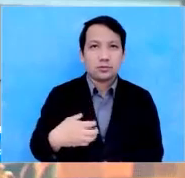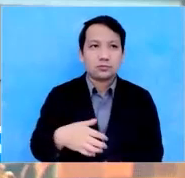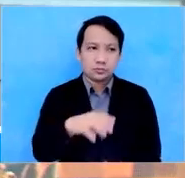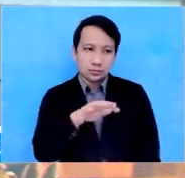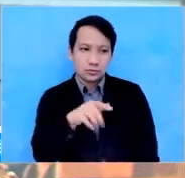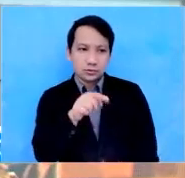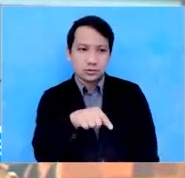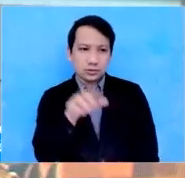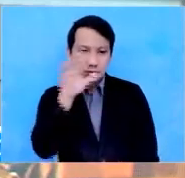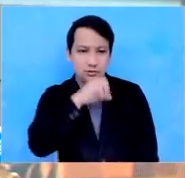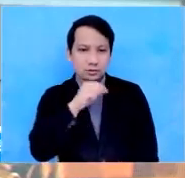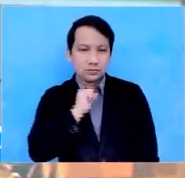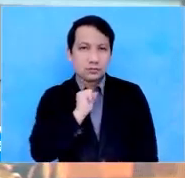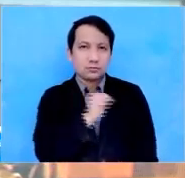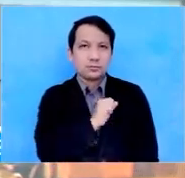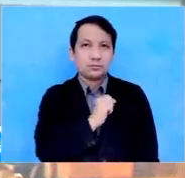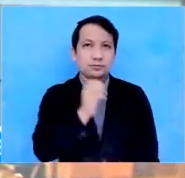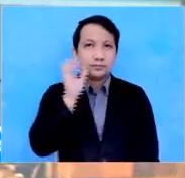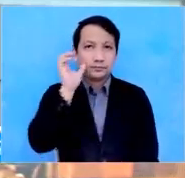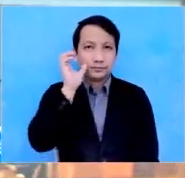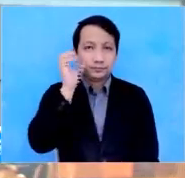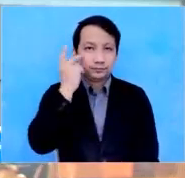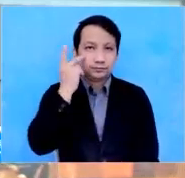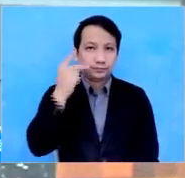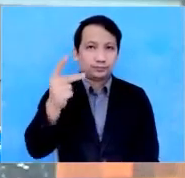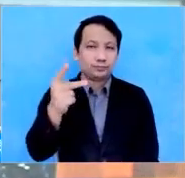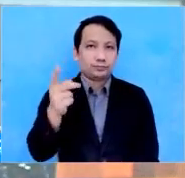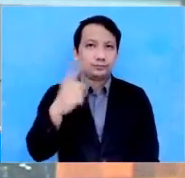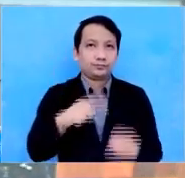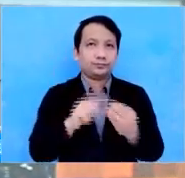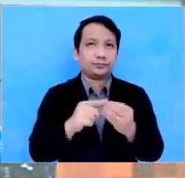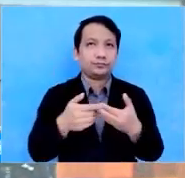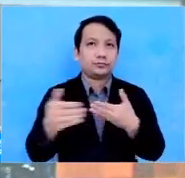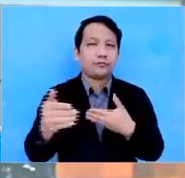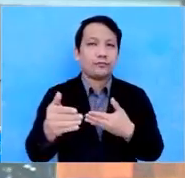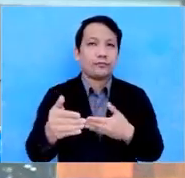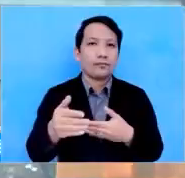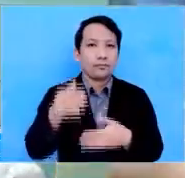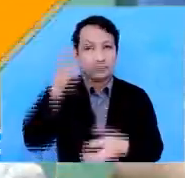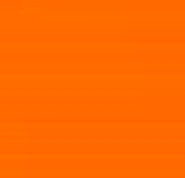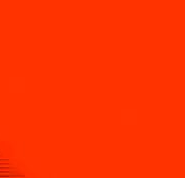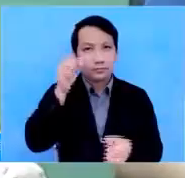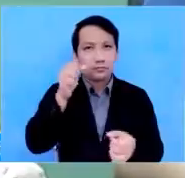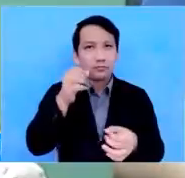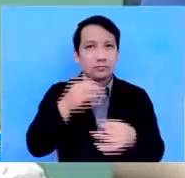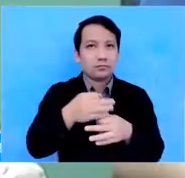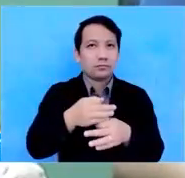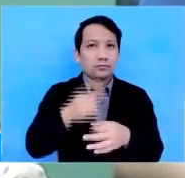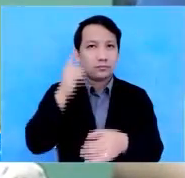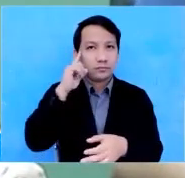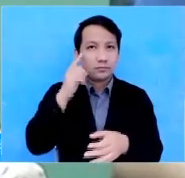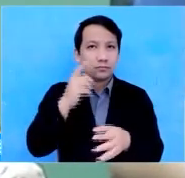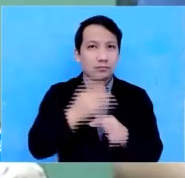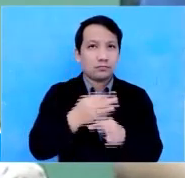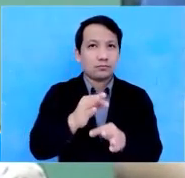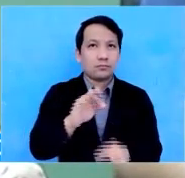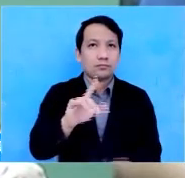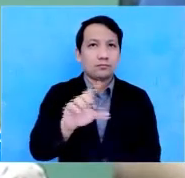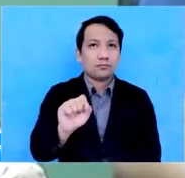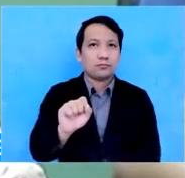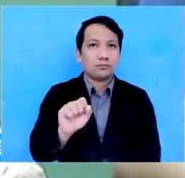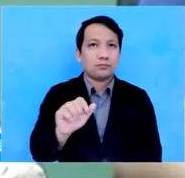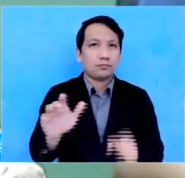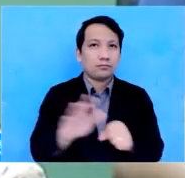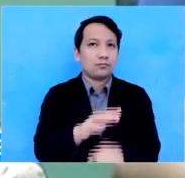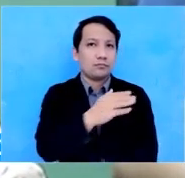sa hiling na yan si Senator Coco Pimentel. Nasa frontline ng balitang yan si Faith Del Mundo. Sa lahat ng mga colonel ng